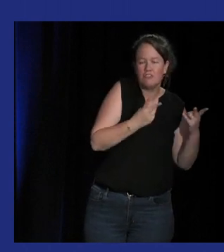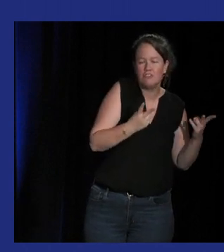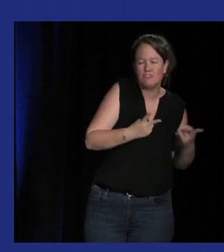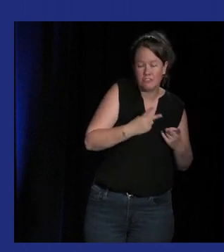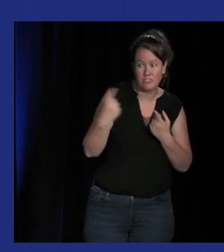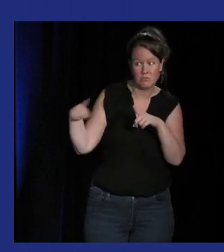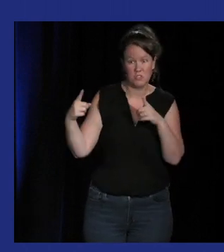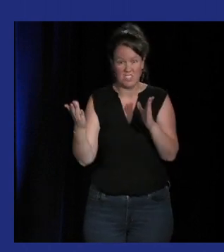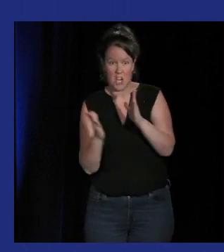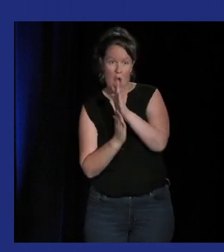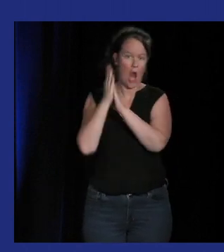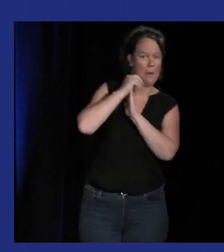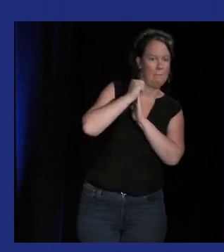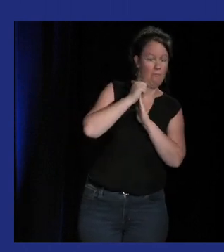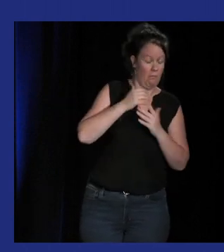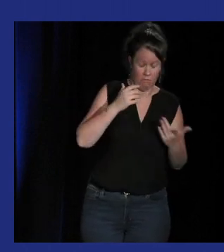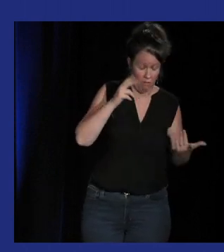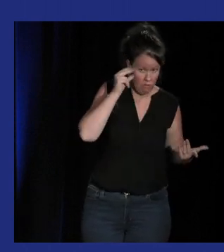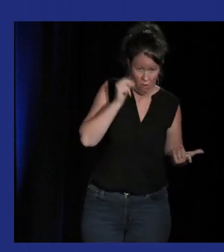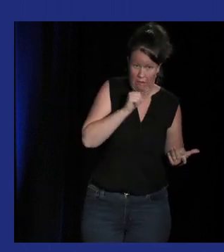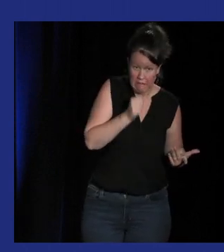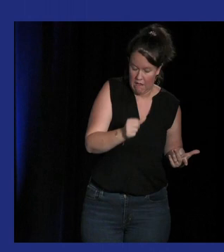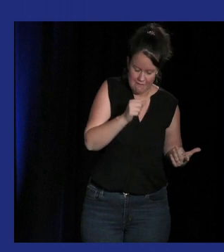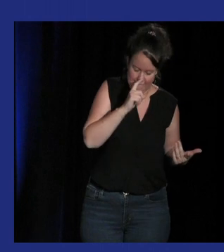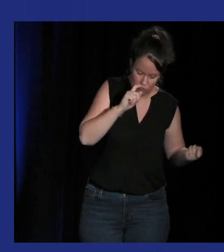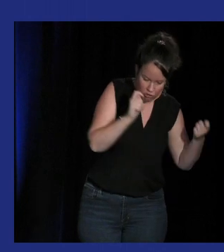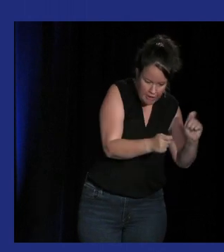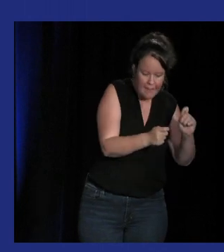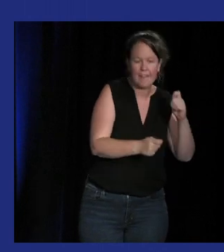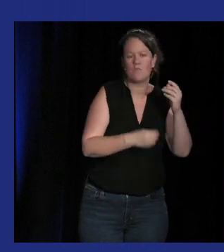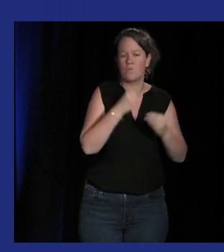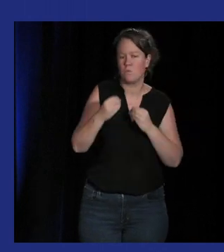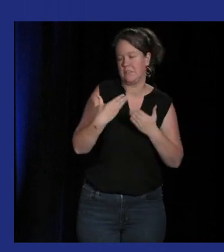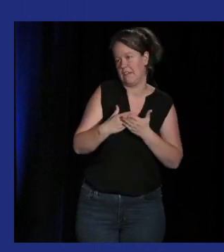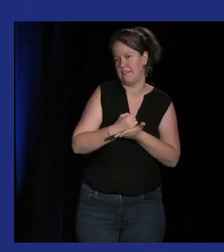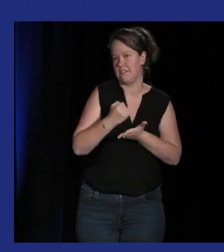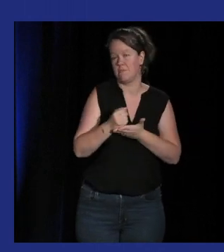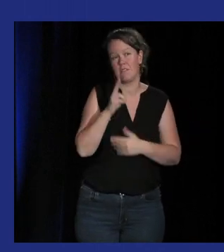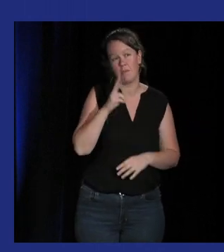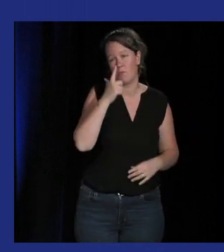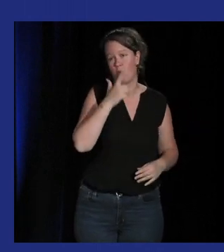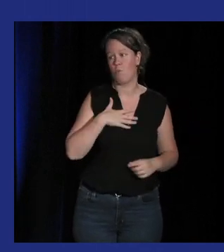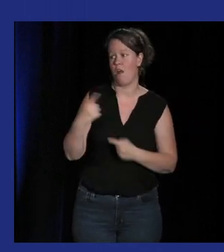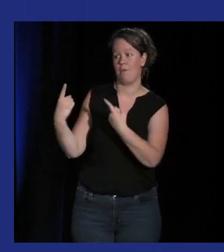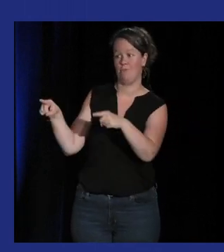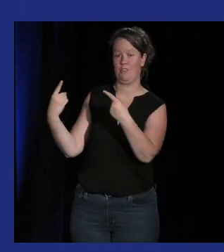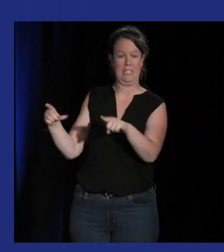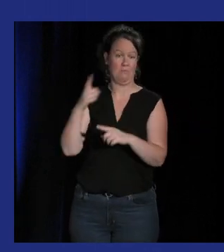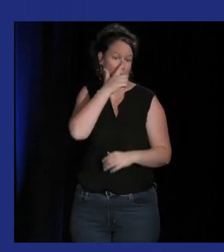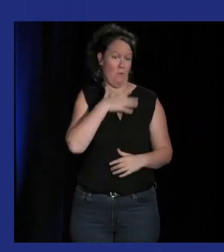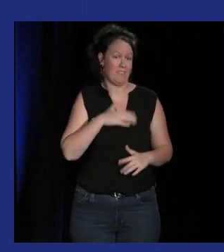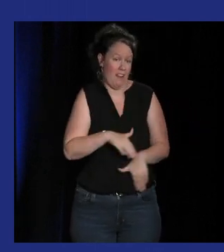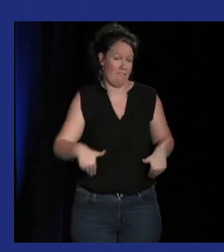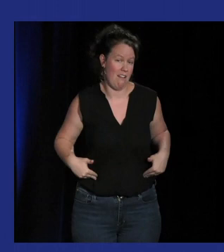des équilibres comme ça et mais en fait globalement la musique vraiment ça va être un peu la cerise sur le gâteau